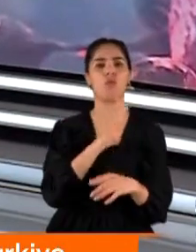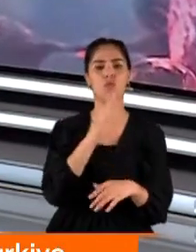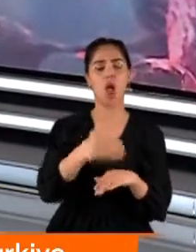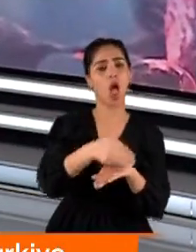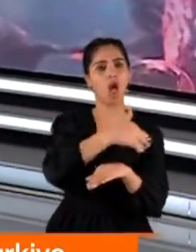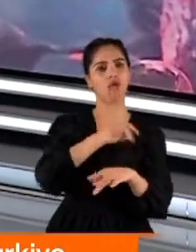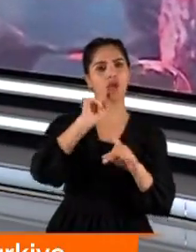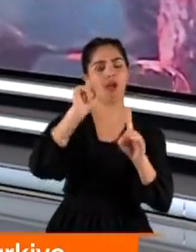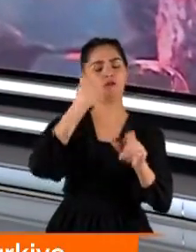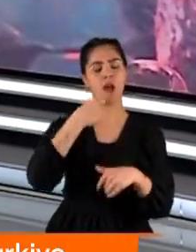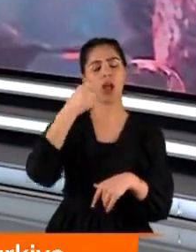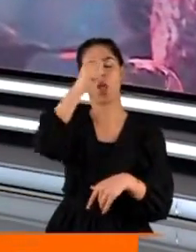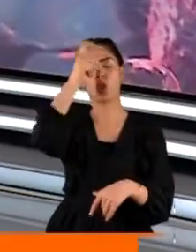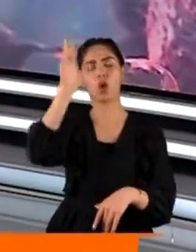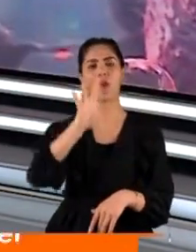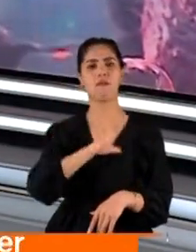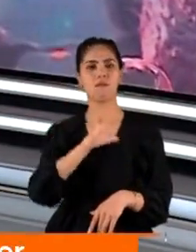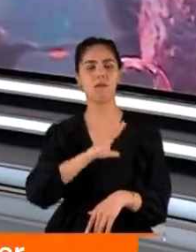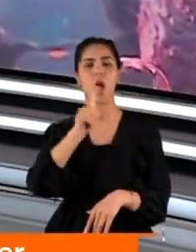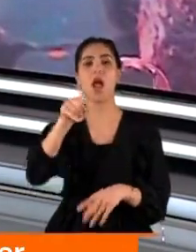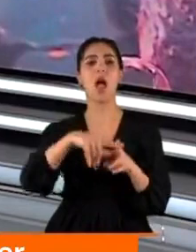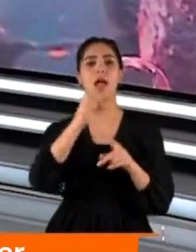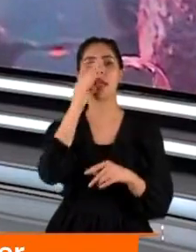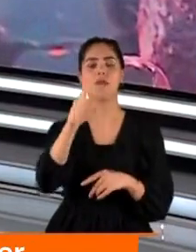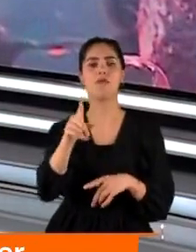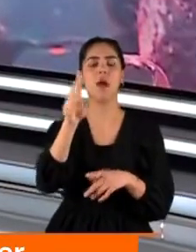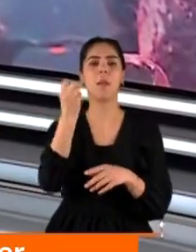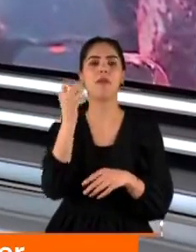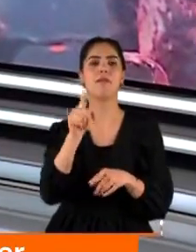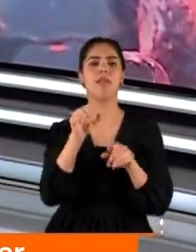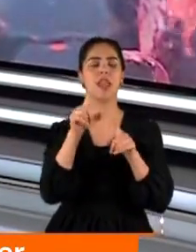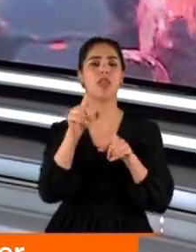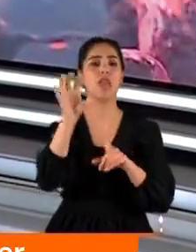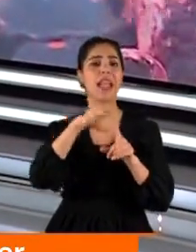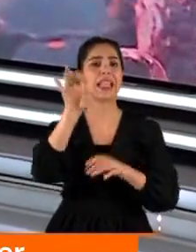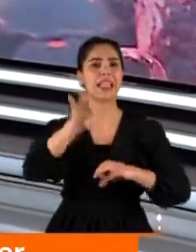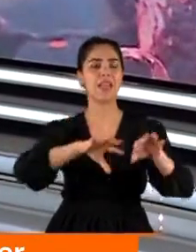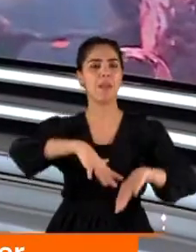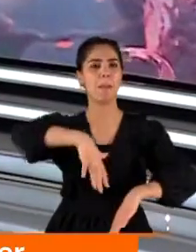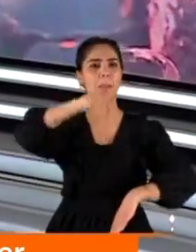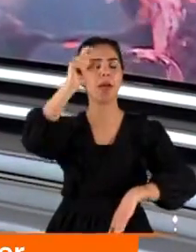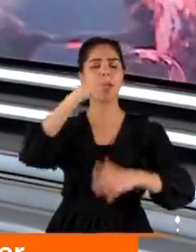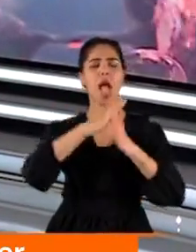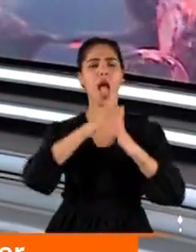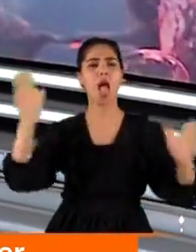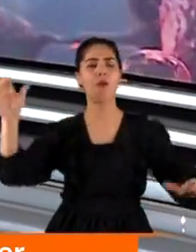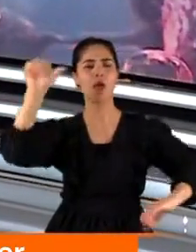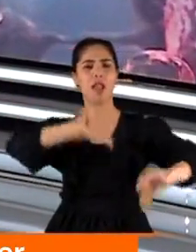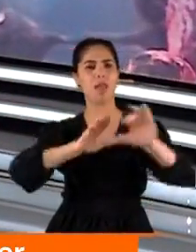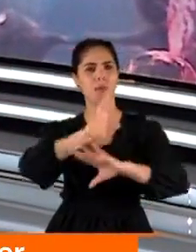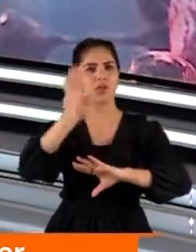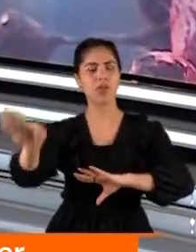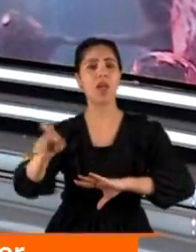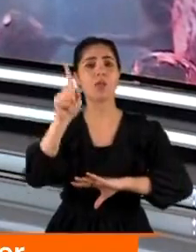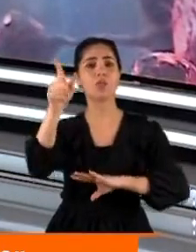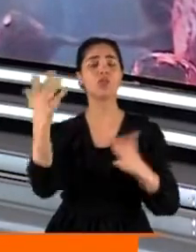önceden fark eden ve tedbir alan ülkelerden. ATV Haber'de virüs dedektiflerinin merkezi Türkiye'nin en büyük PCR laboratuvarına girdi. Varyantların izinin